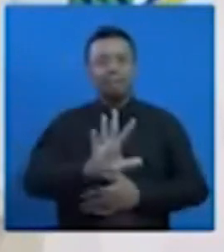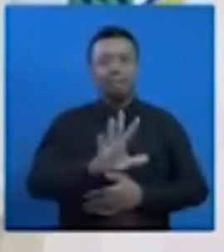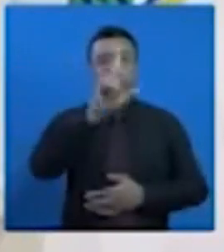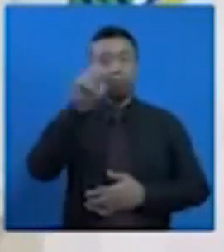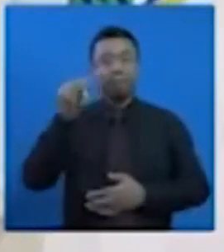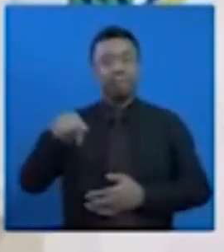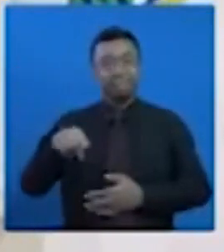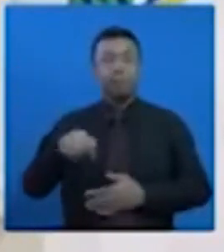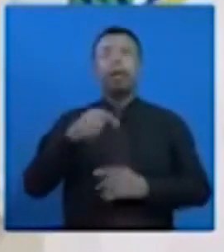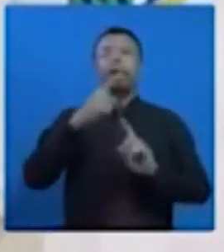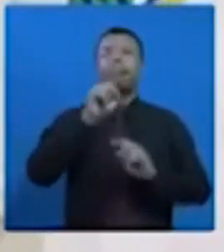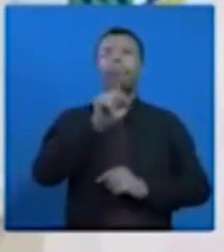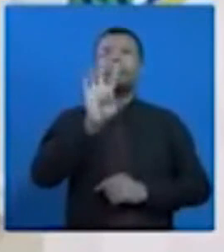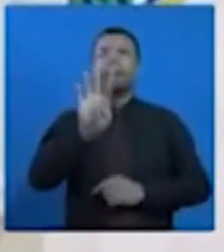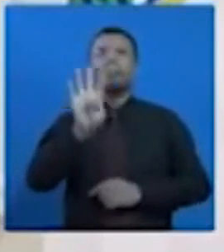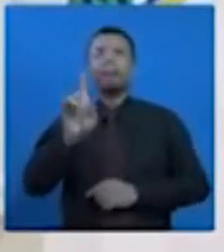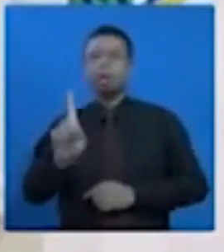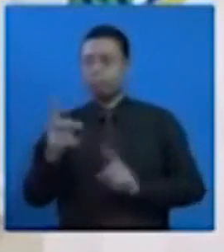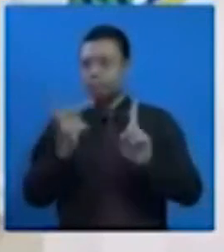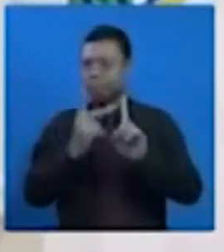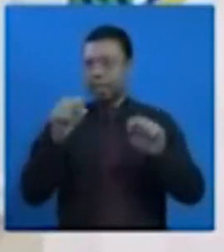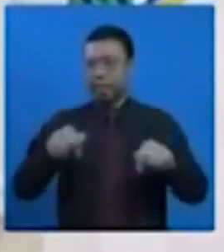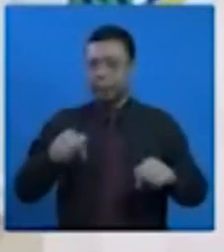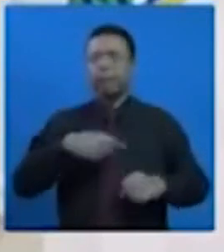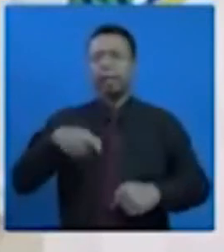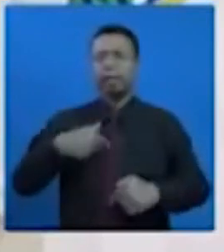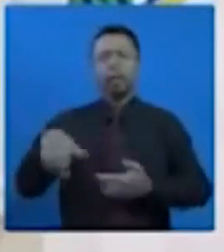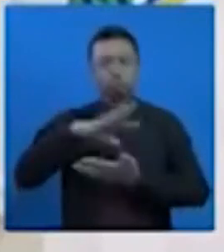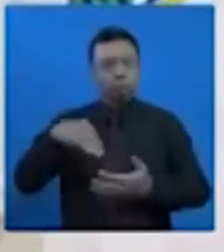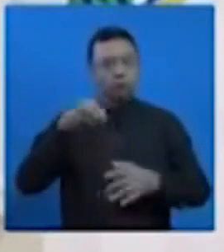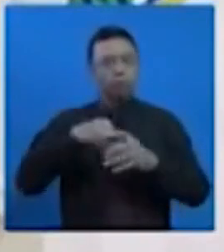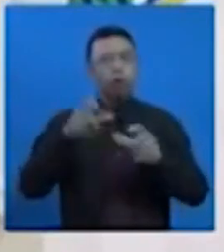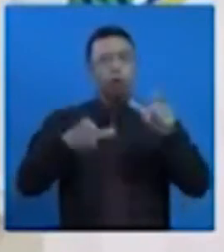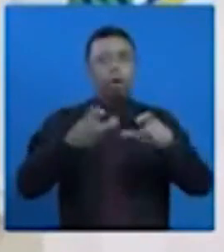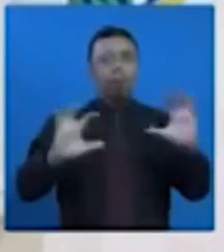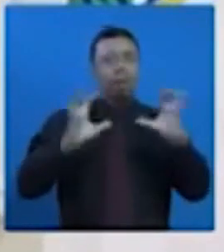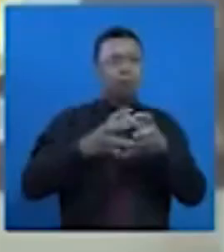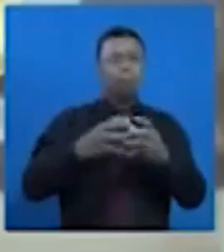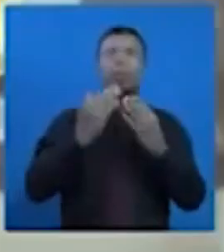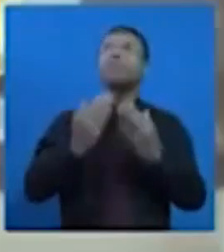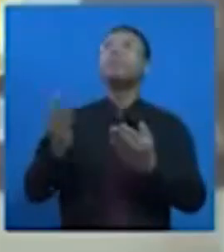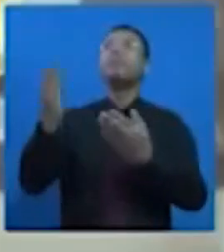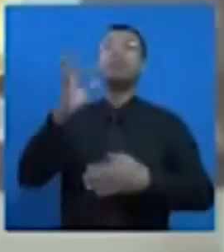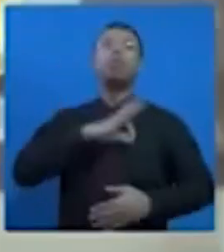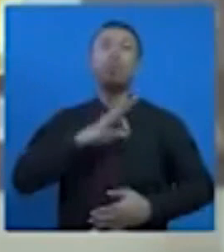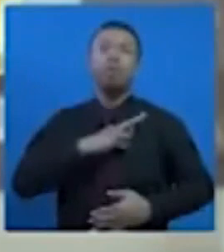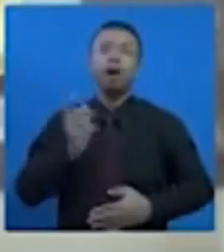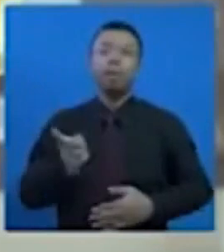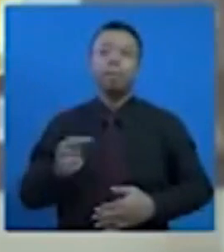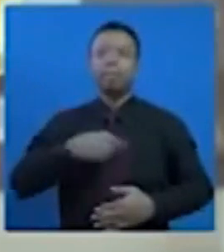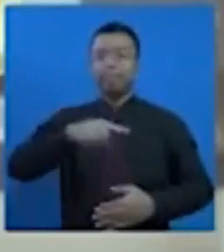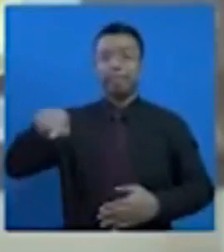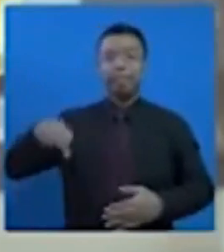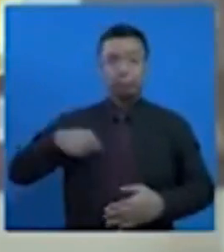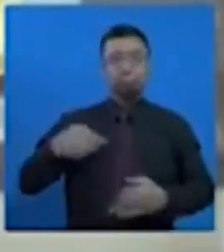Romadhon 1441 Hijriyah ini kita semua termasuk golongan yang bersyukur yang beruntung karena